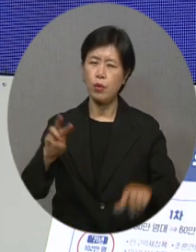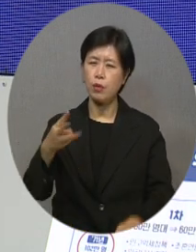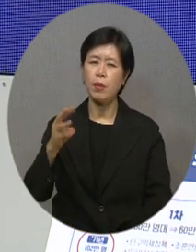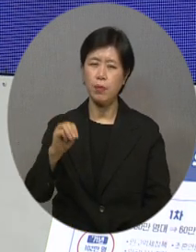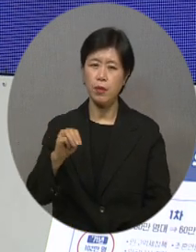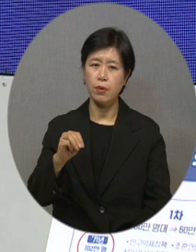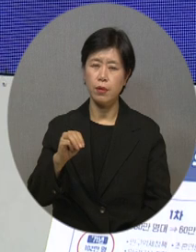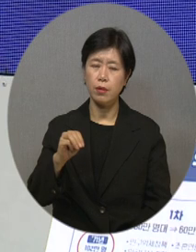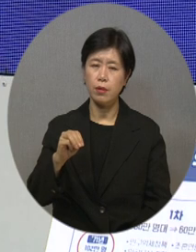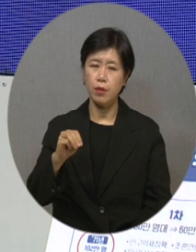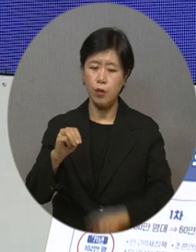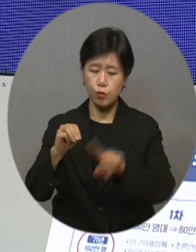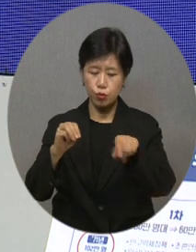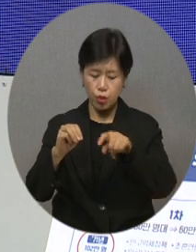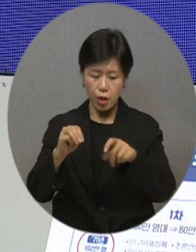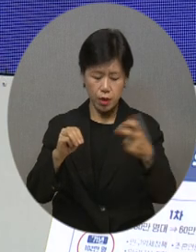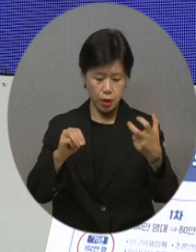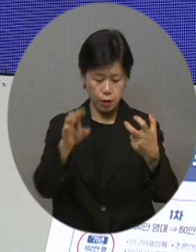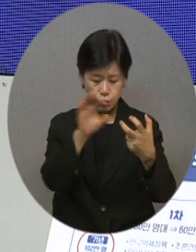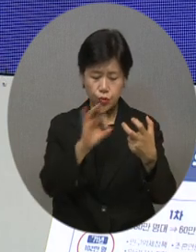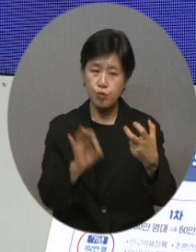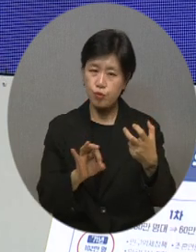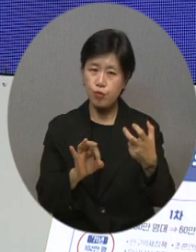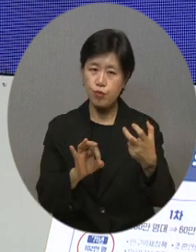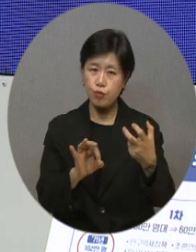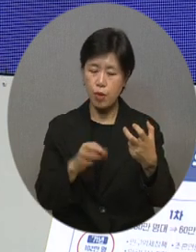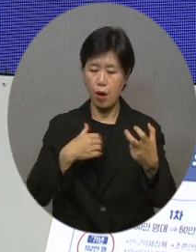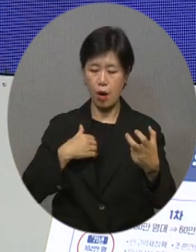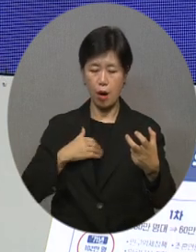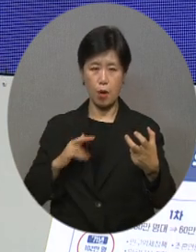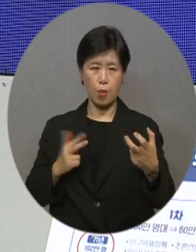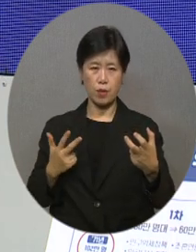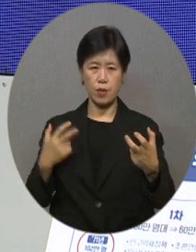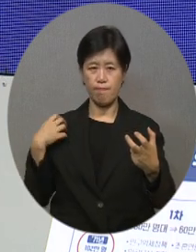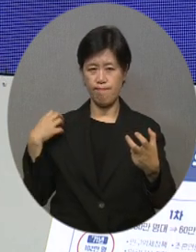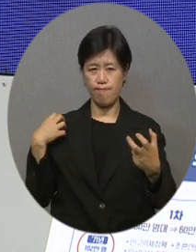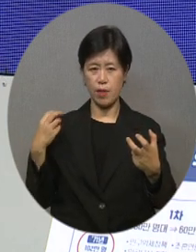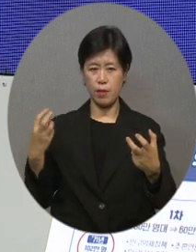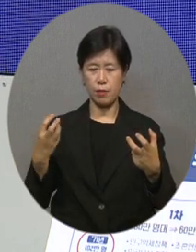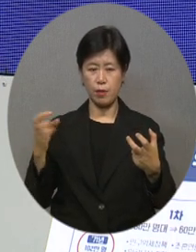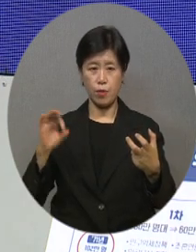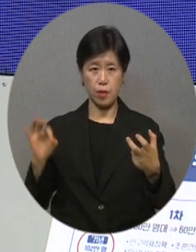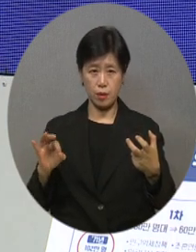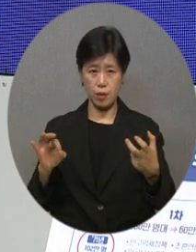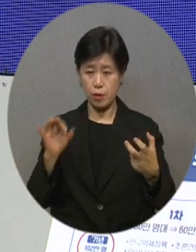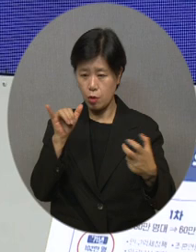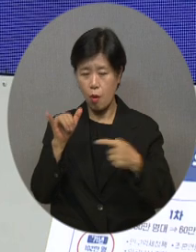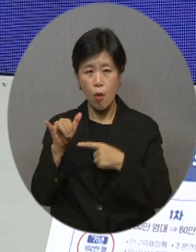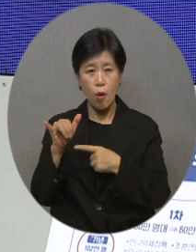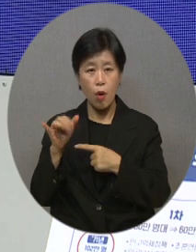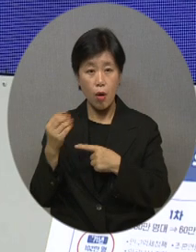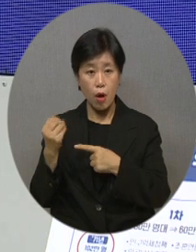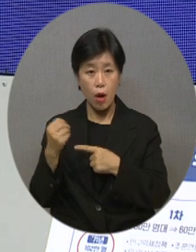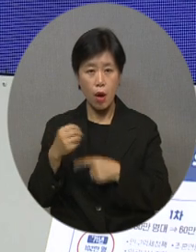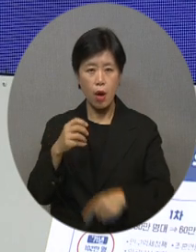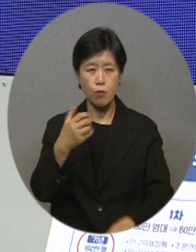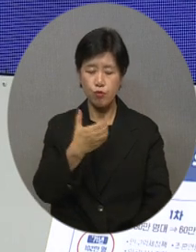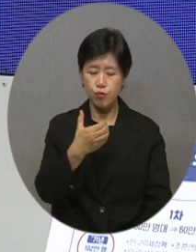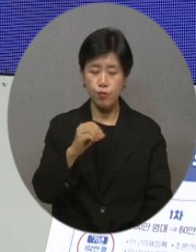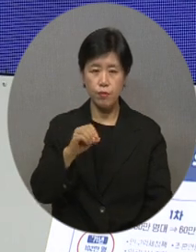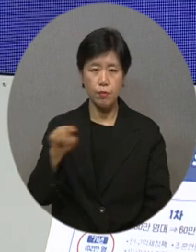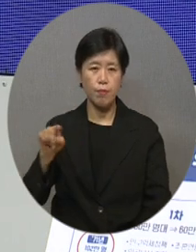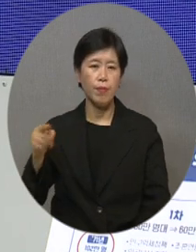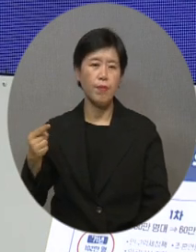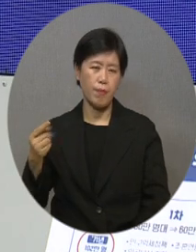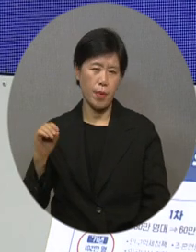지금 지원을 하고 있고 나머지 30%를 내게 돼 있는 이것도 많게 되면 90만 원 내지는 110만 원이 되게 돼 있는데